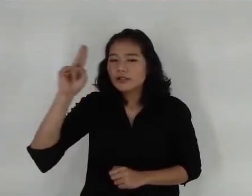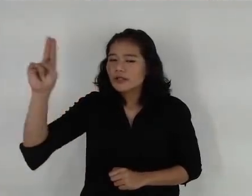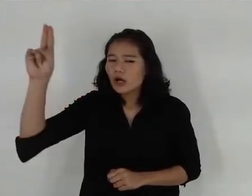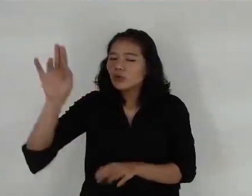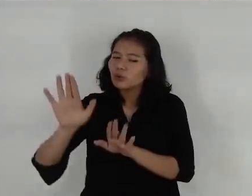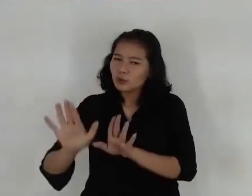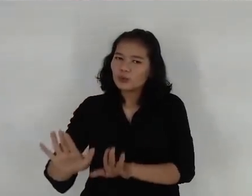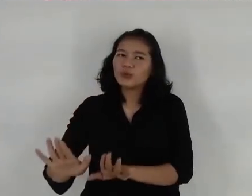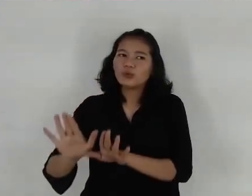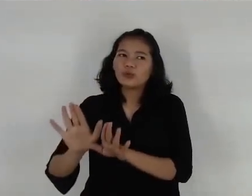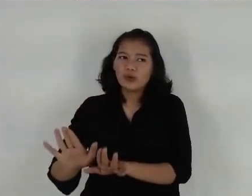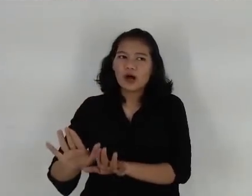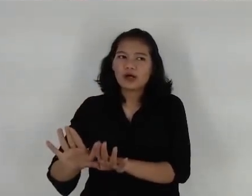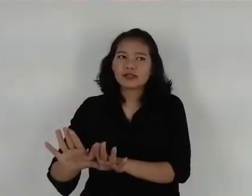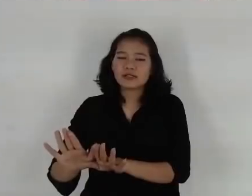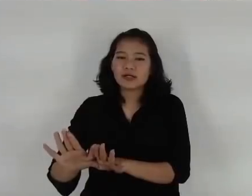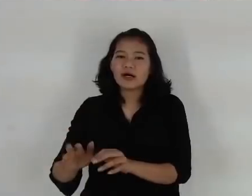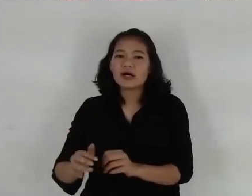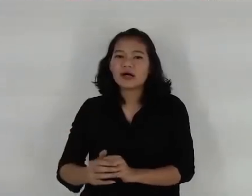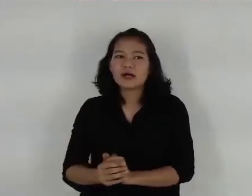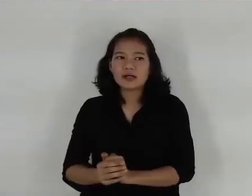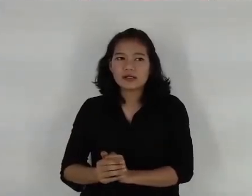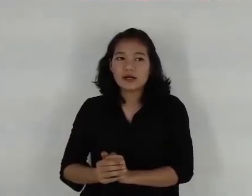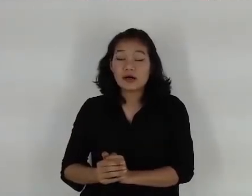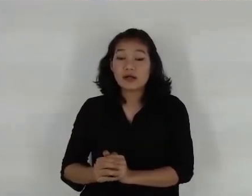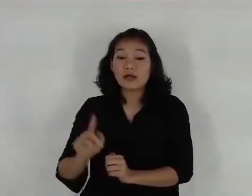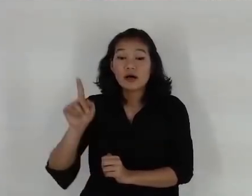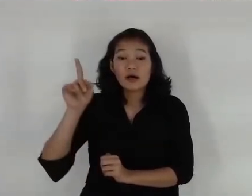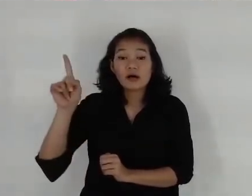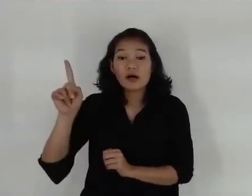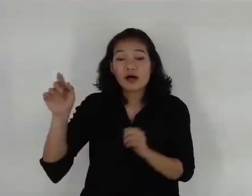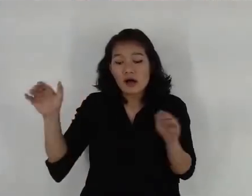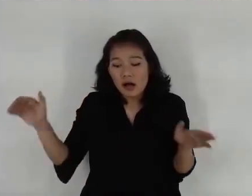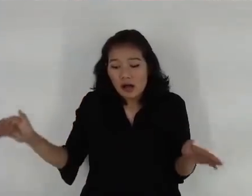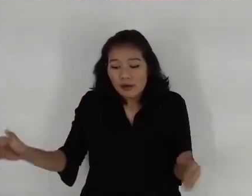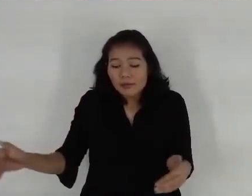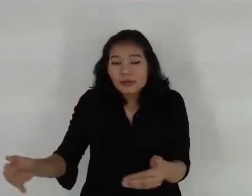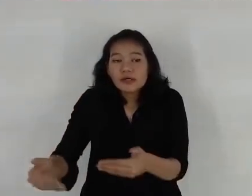Hanya Tuhan sajalah